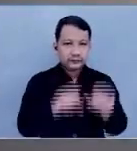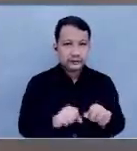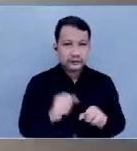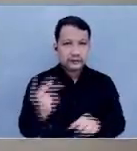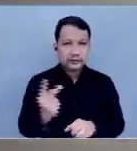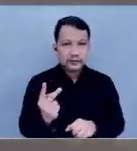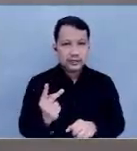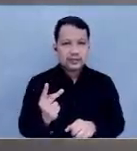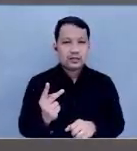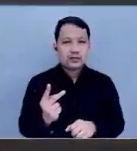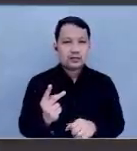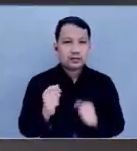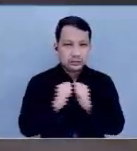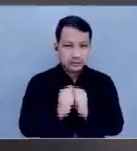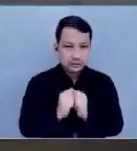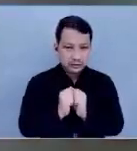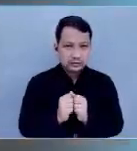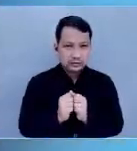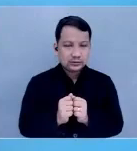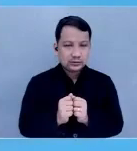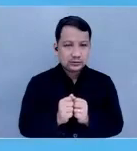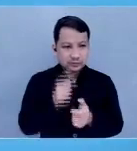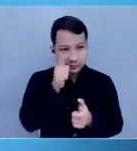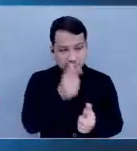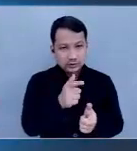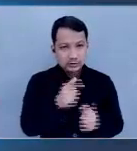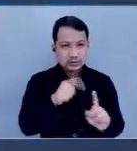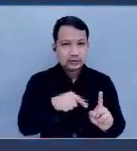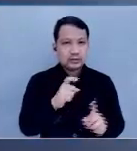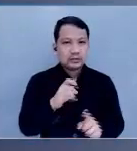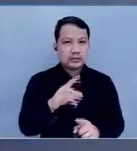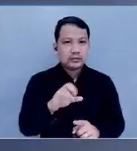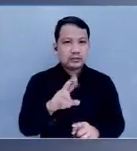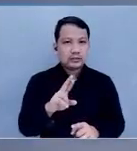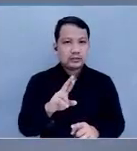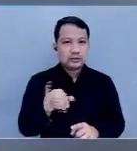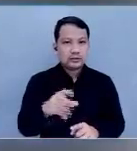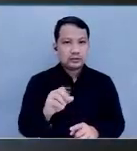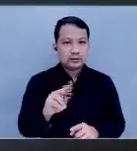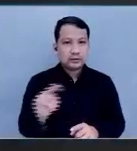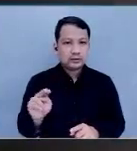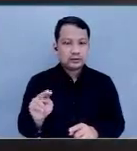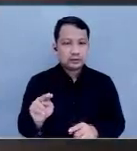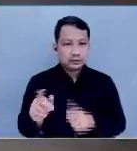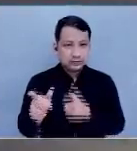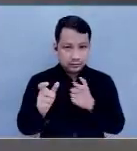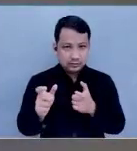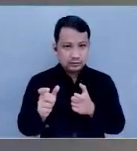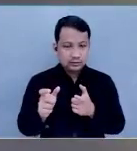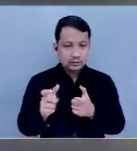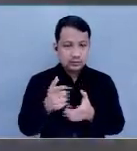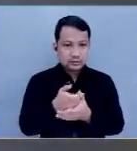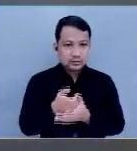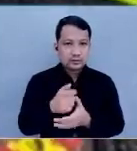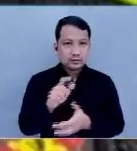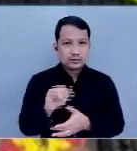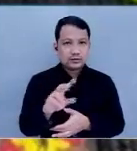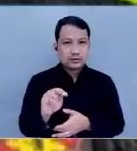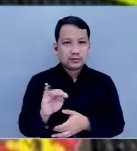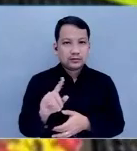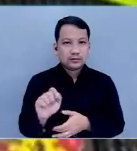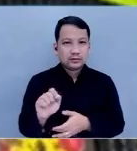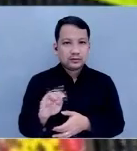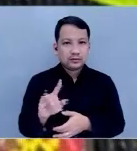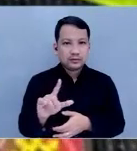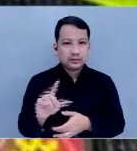kanila, kabilang ang nagsilbing lookout na si Cyrus John Ralios at ang nanutok ng baril na si Arvin Benedict Malulot.